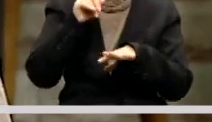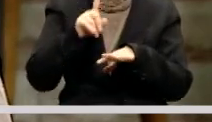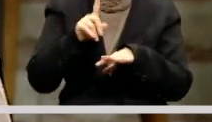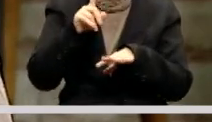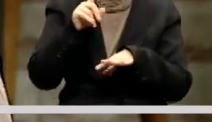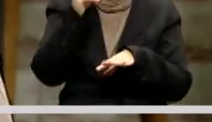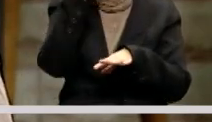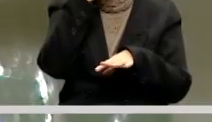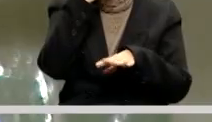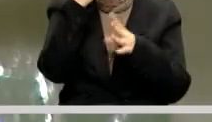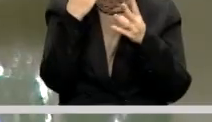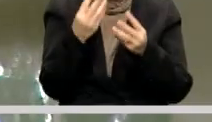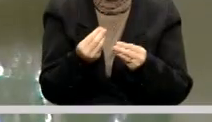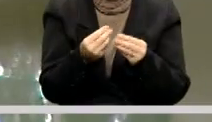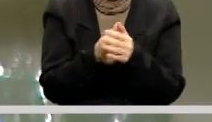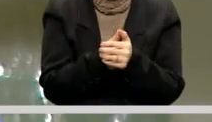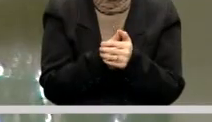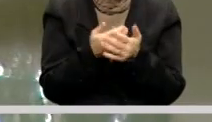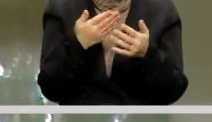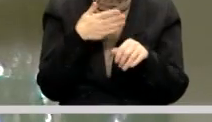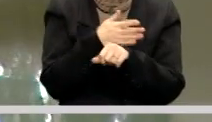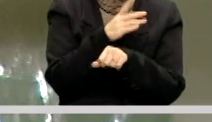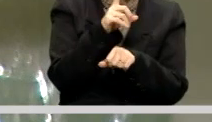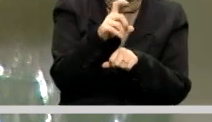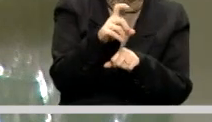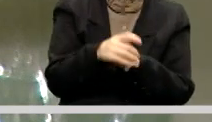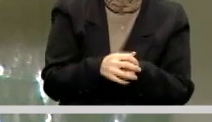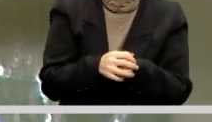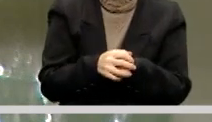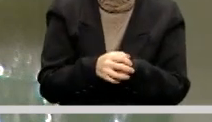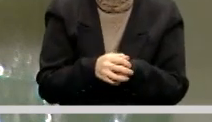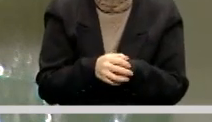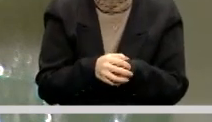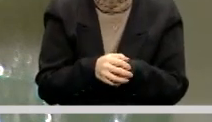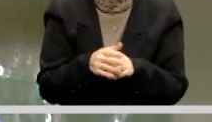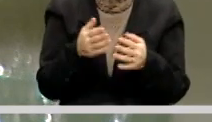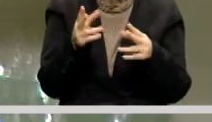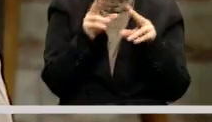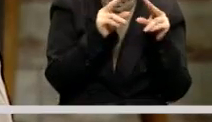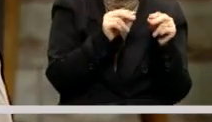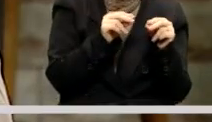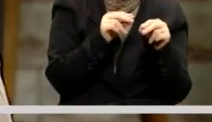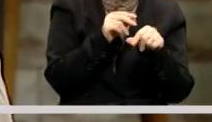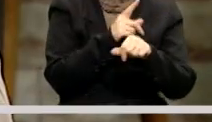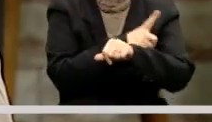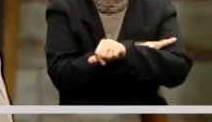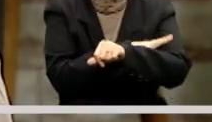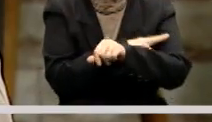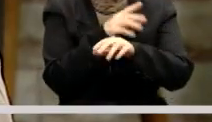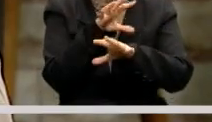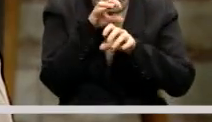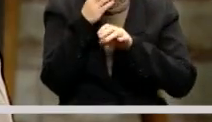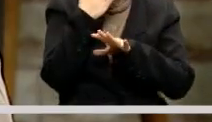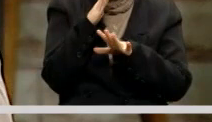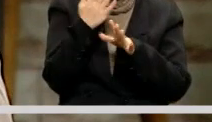bakarsanız. Peki doğru değil mi? Yani bundan uzaklaşmamız mı lazım? Ya uyku kalitesini bozmadığı sürece bir önemi yok.